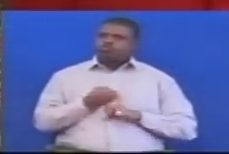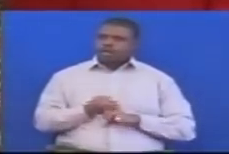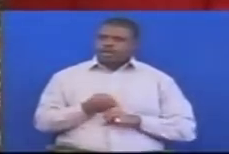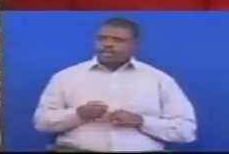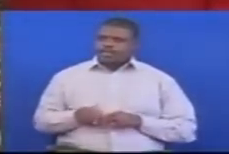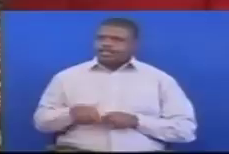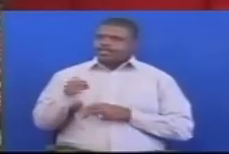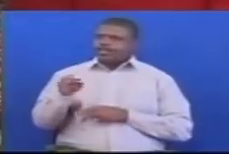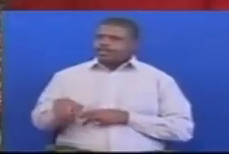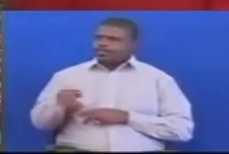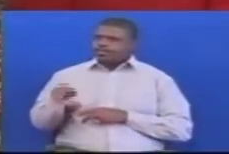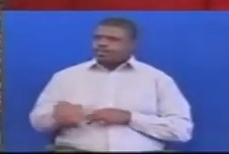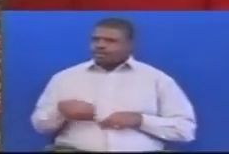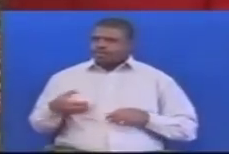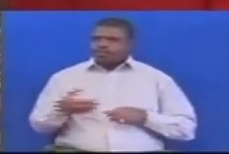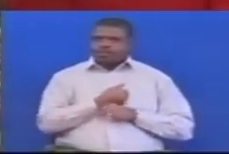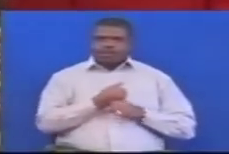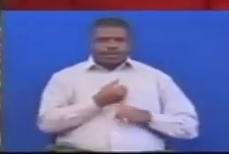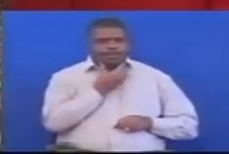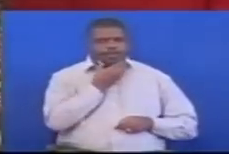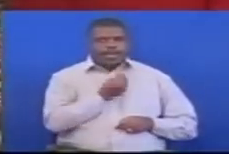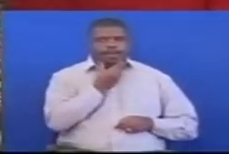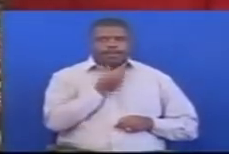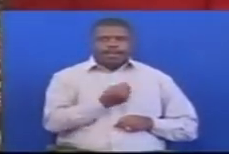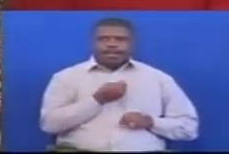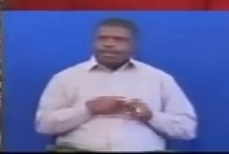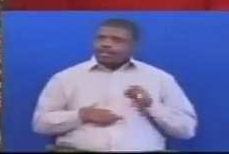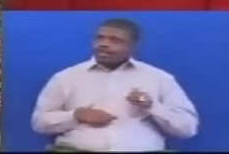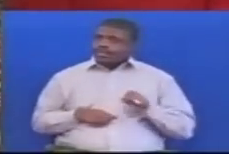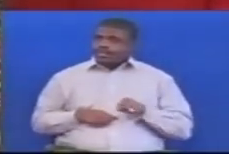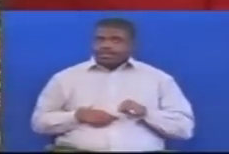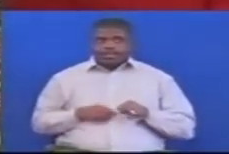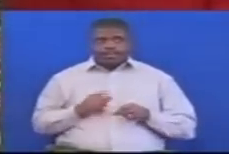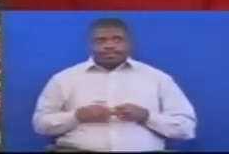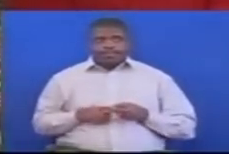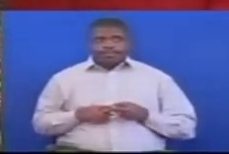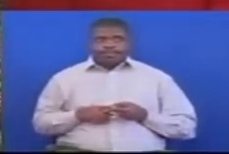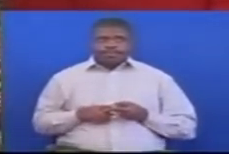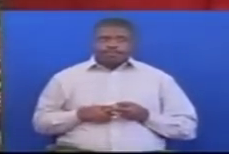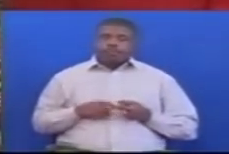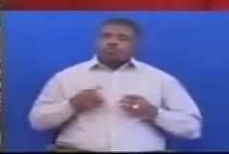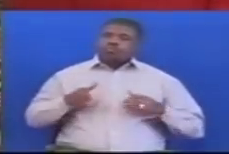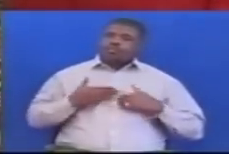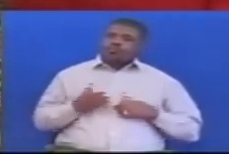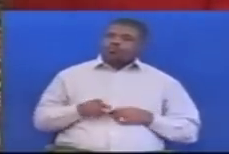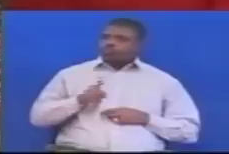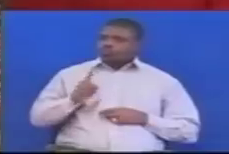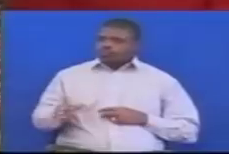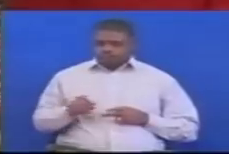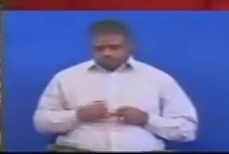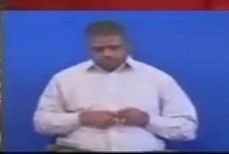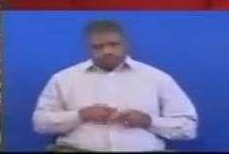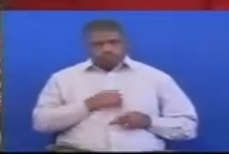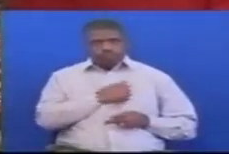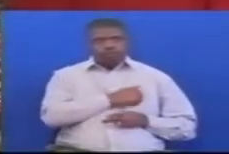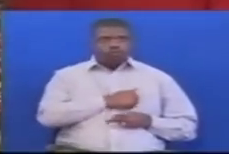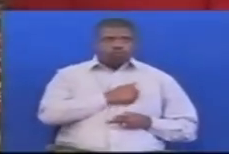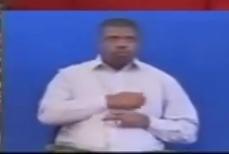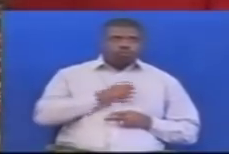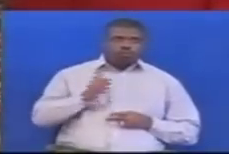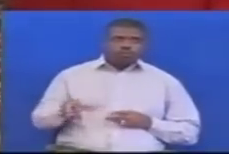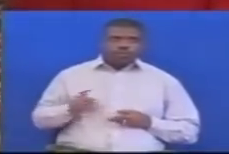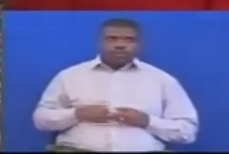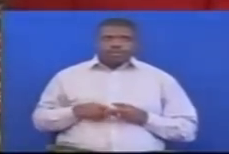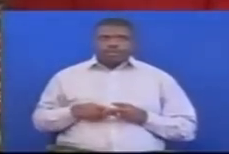jembe, lakini tumepata baba. Yeye hakika ana upendo, yeye ana huruma,